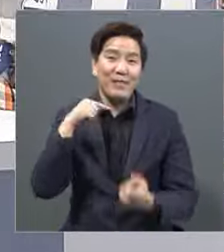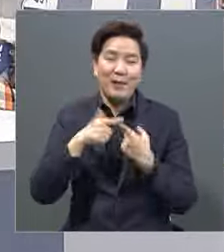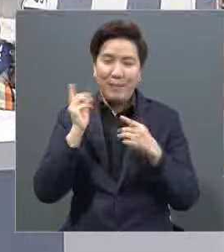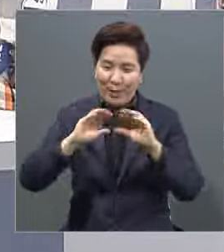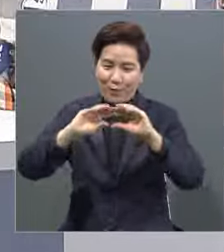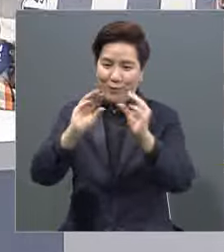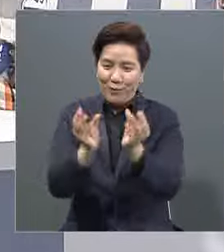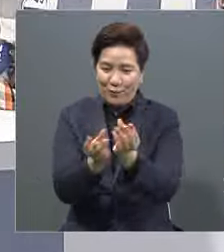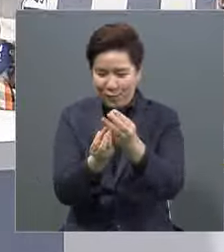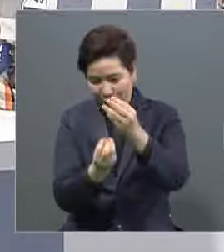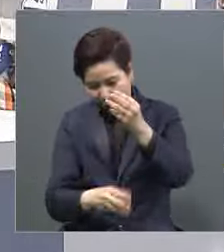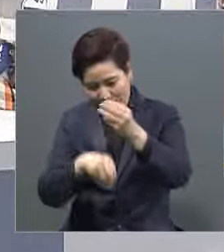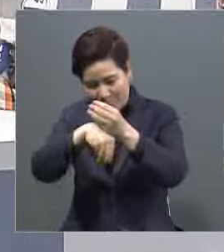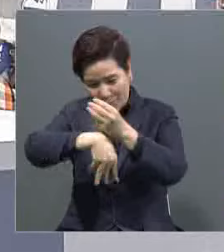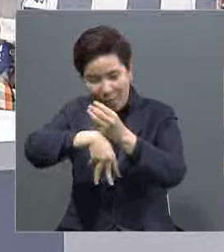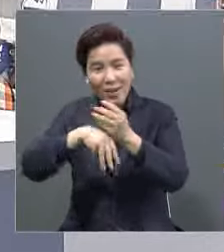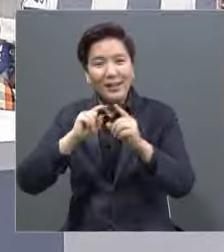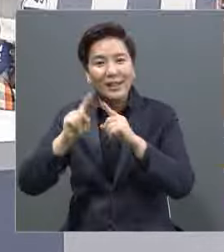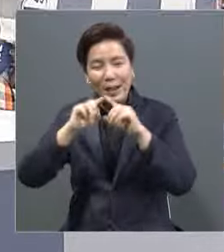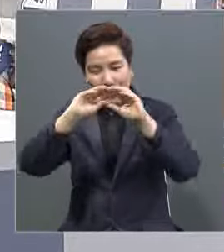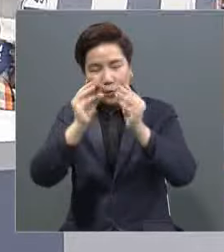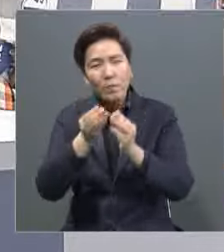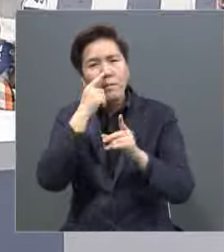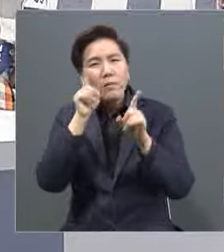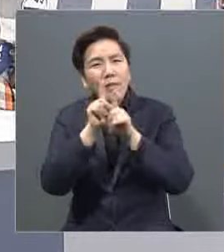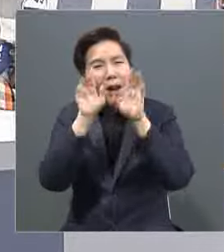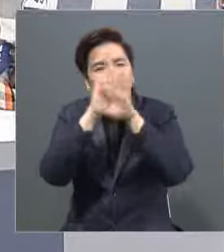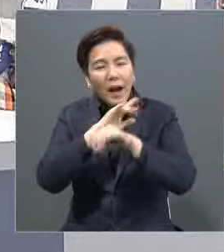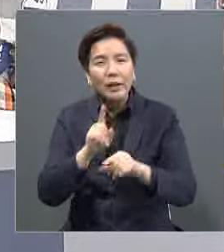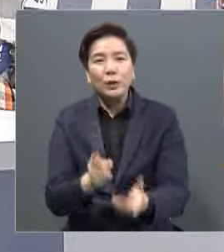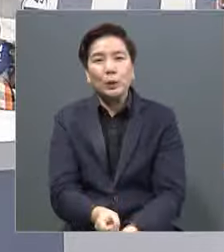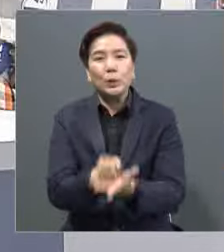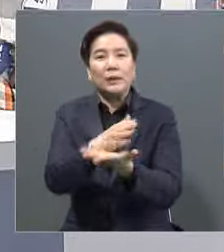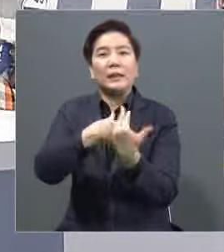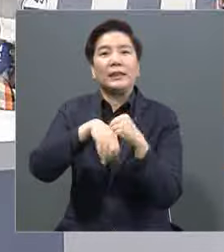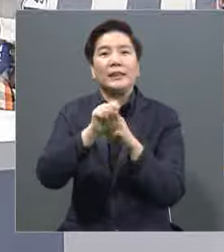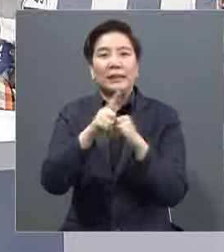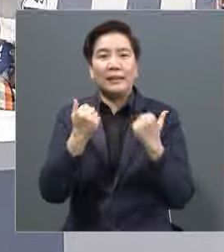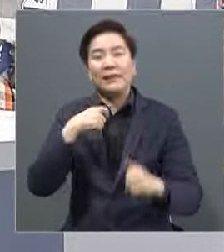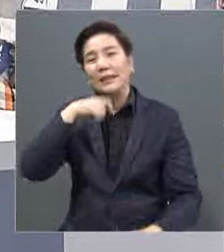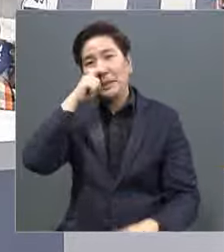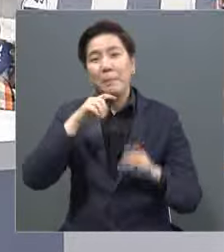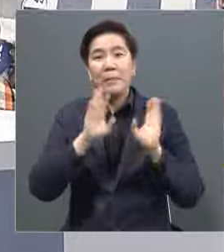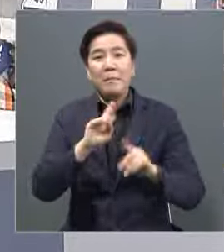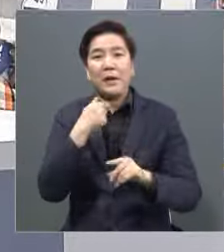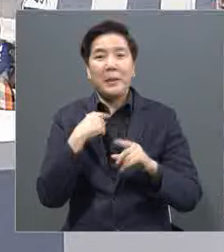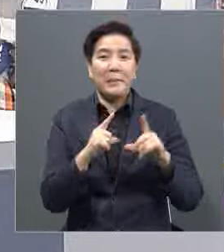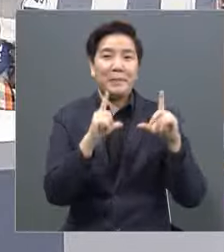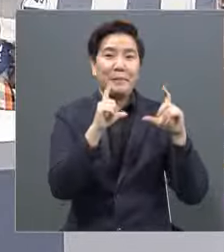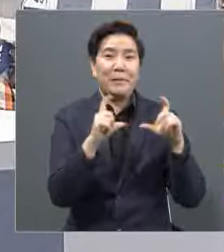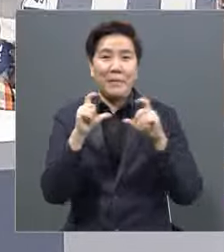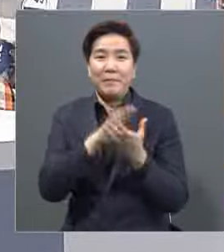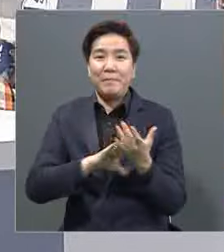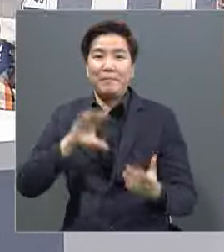มาลัยเป็นอะไรไทยๆอย่างเงี้ยนะฮะเต็มเลยคือกลายเป็นว่ามันเหมือนเป็นกระตุ้นเศรษกิรูปแบบใหม่อ่ะใช่แล้วก็มาถ่ายภาพมา